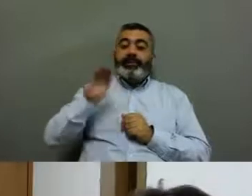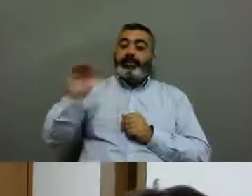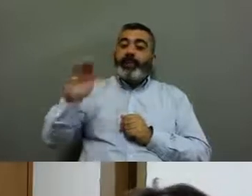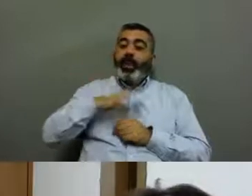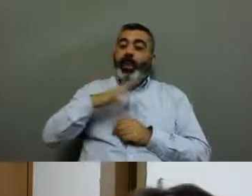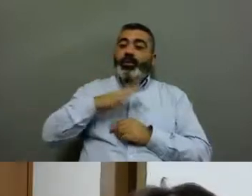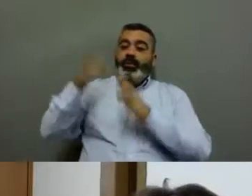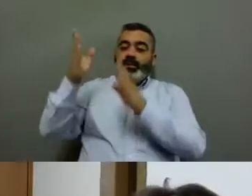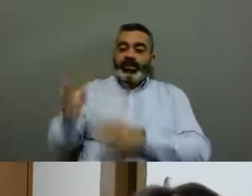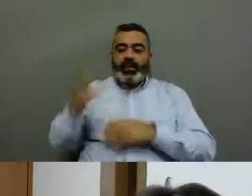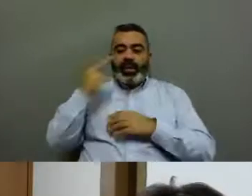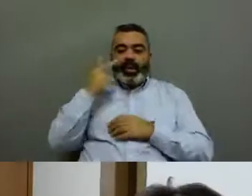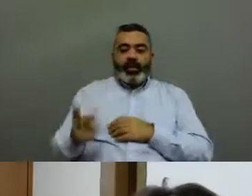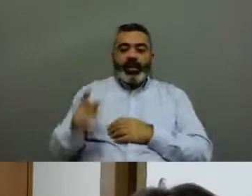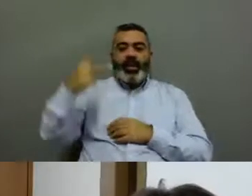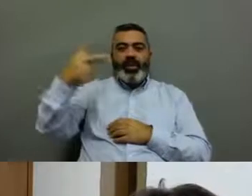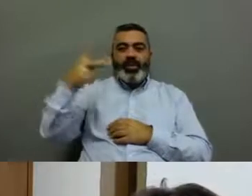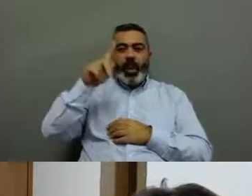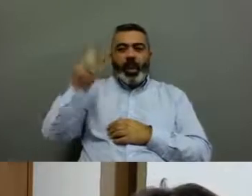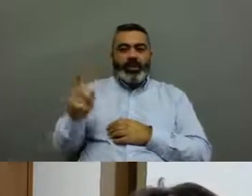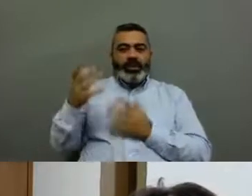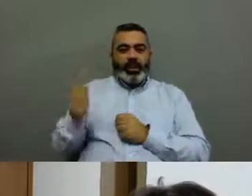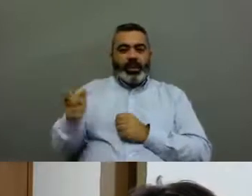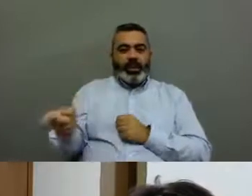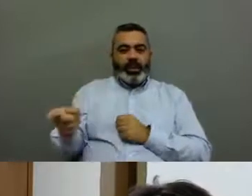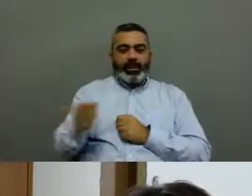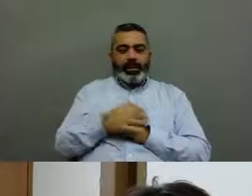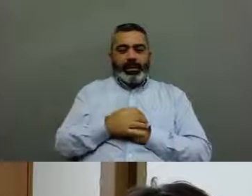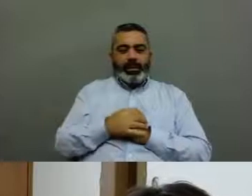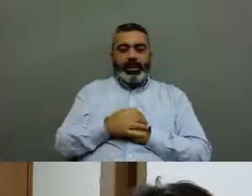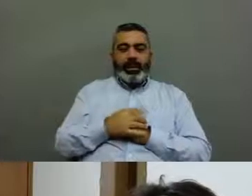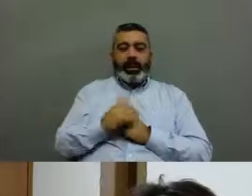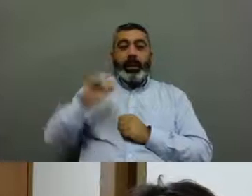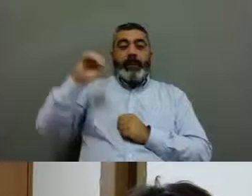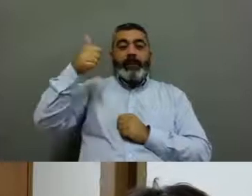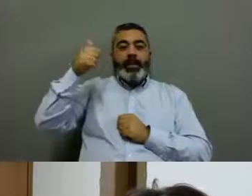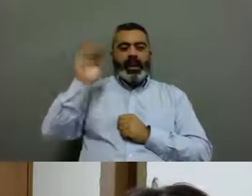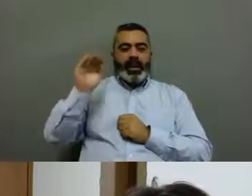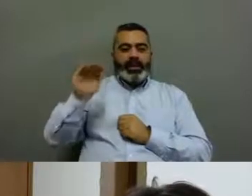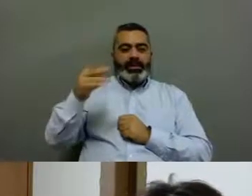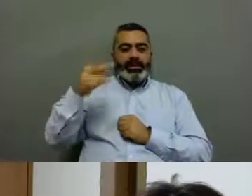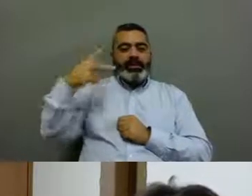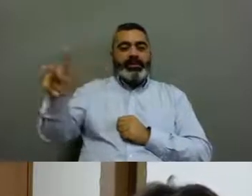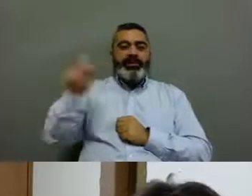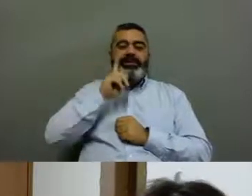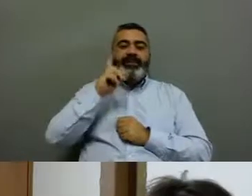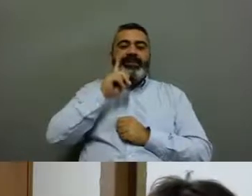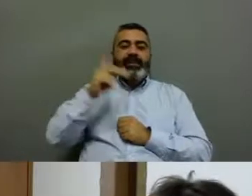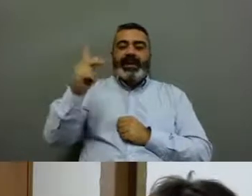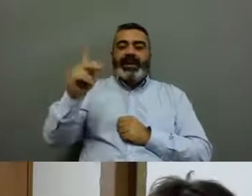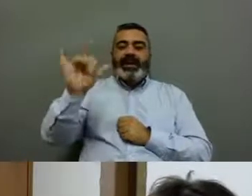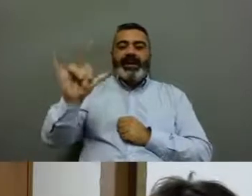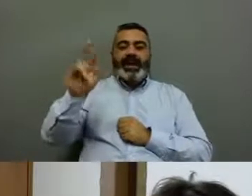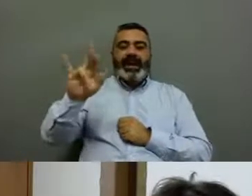τώρα. Βλέπω ότι έχουμε δύο ερωτήσεις. Η μία ερώτηση είναι από την κυρία Κυριακίδου. Πόσο εύκολο